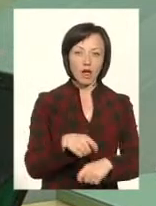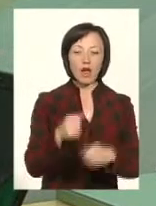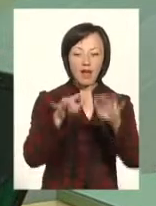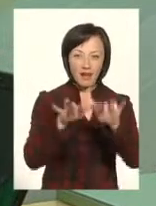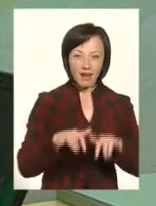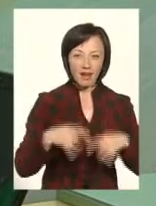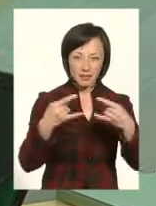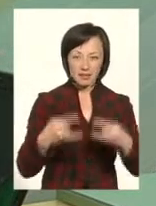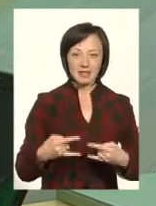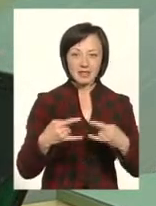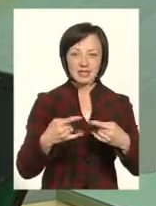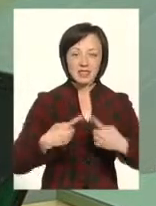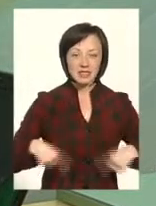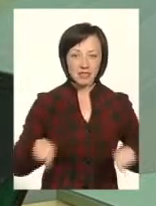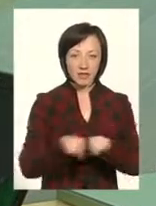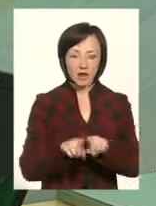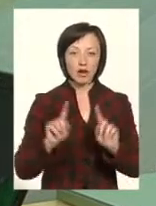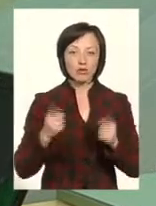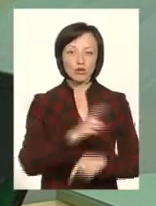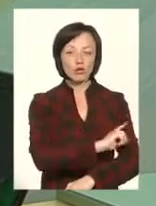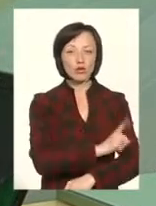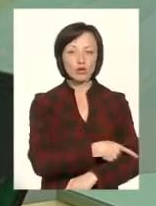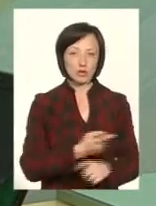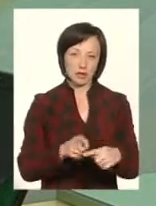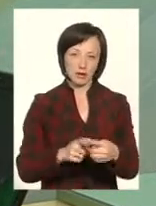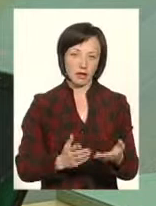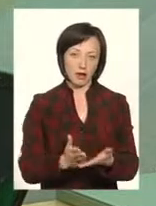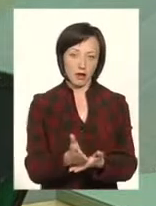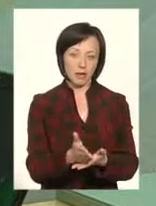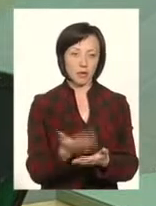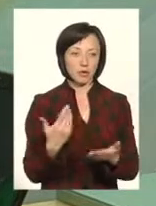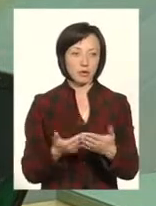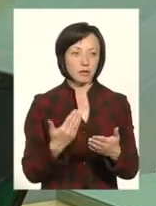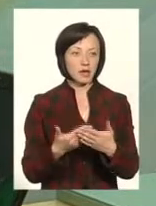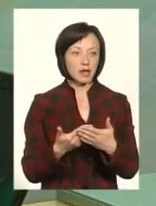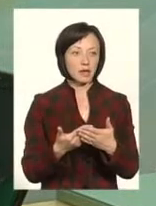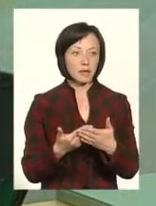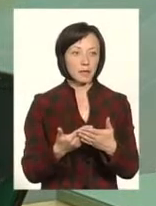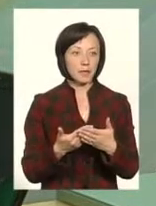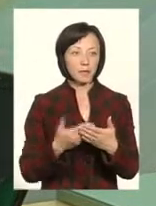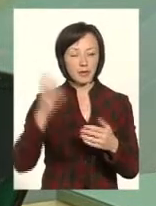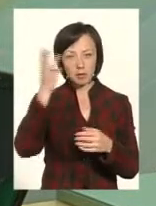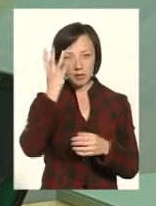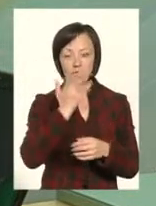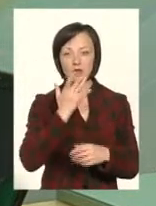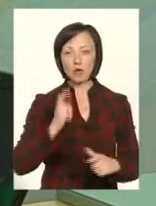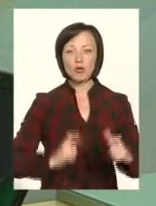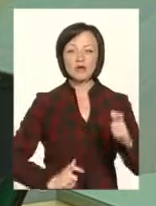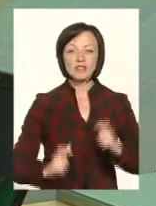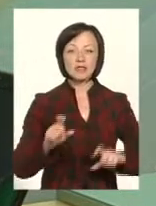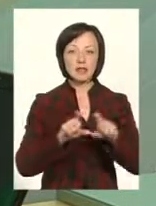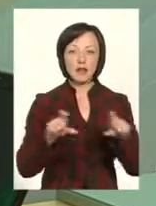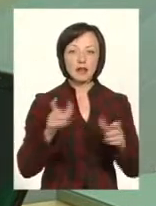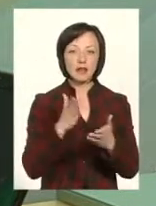IT-сфера, дуже потужний цей напрямок. От, наприклад, в Хмельницькому національному